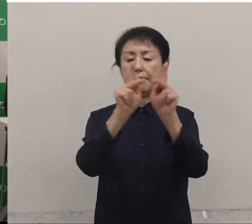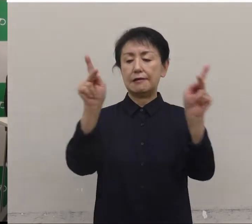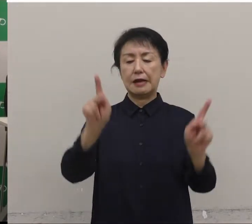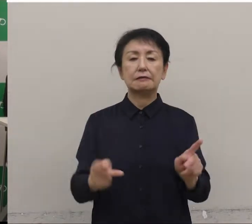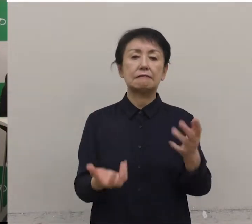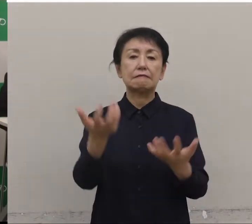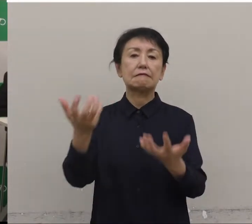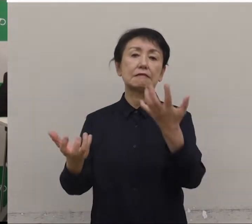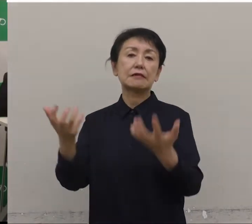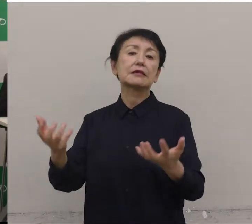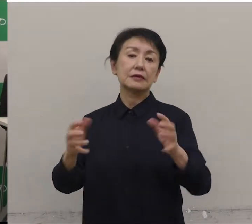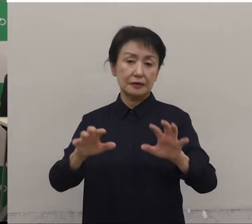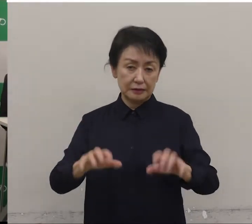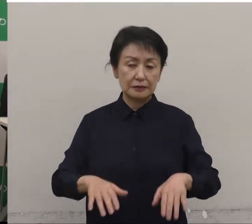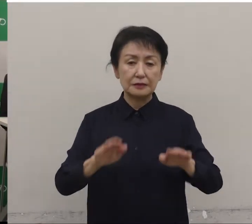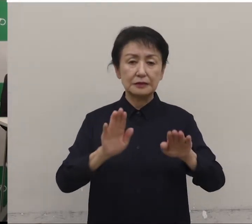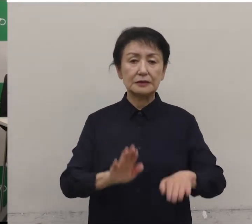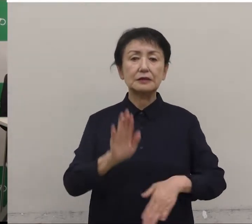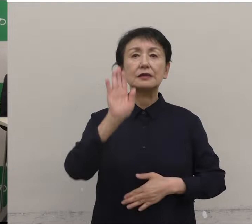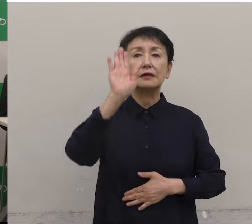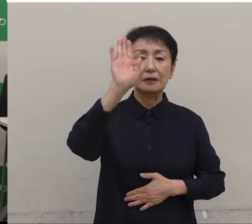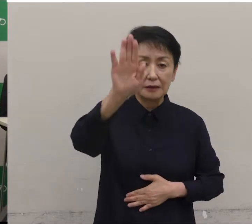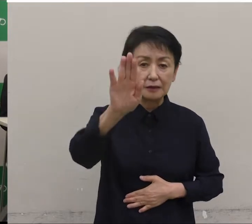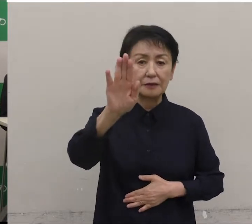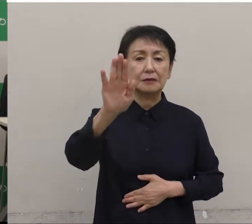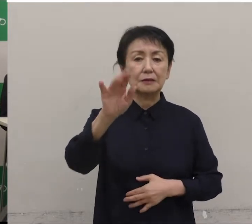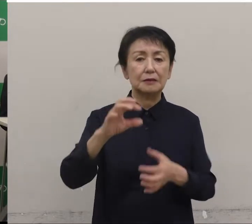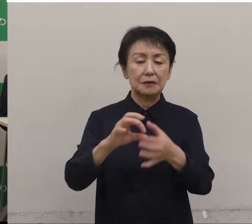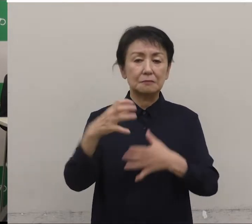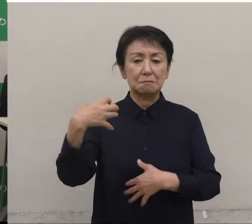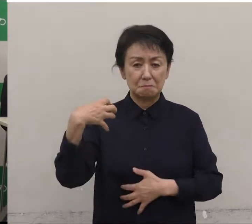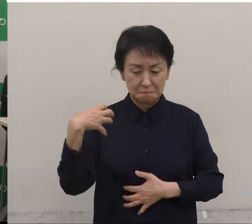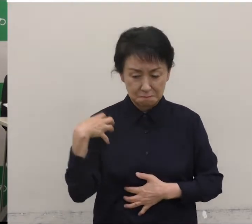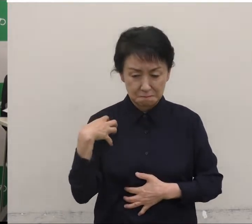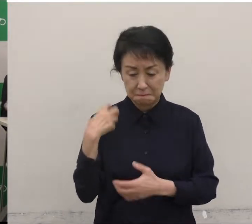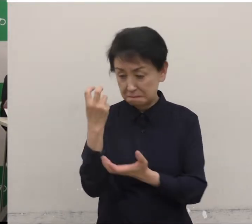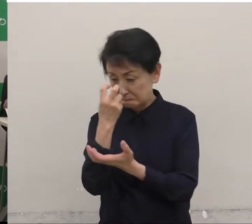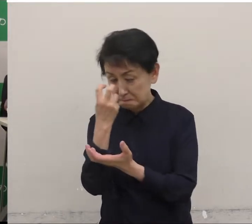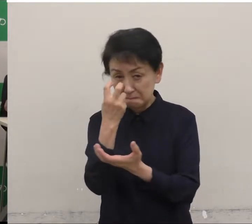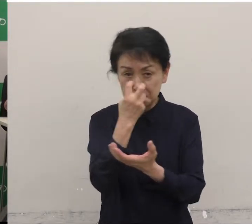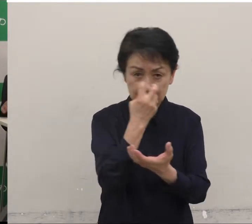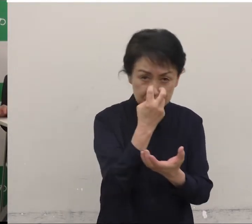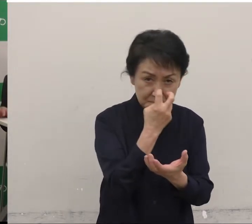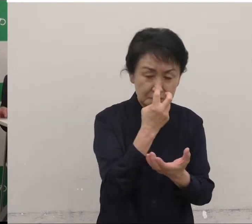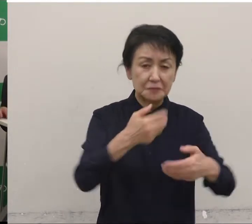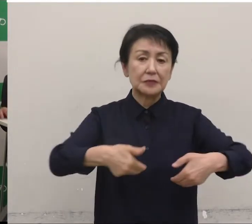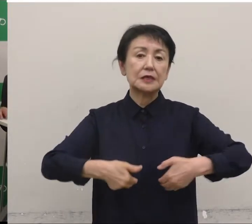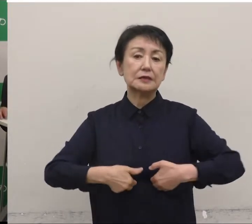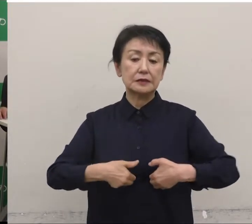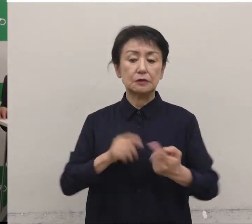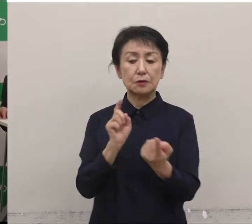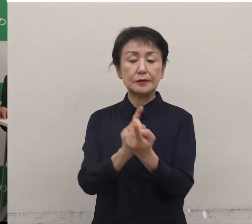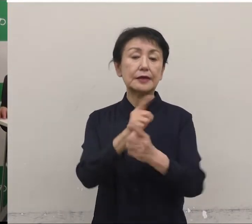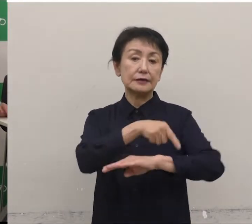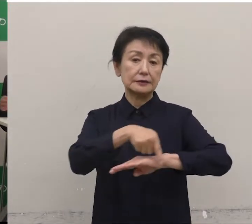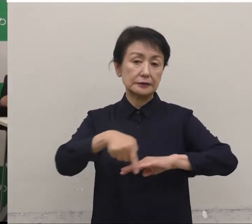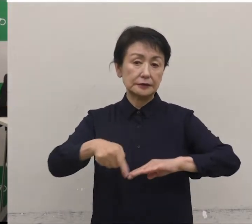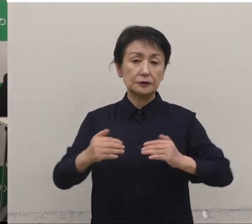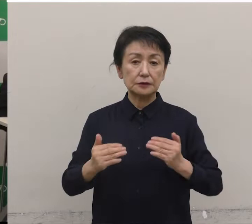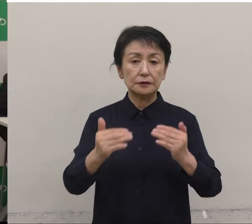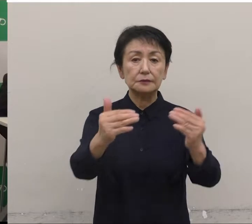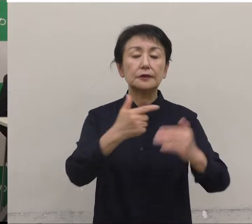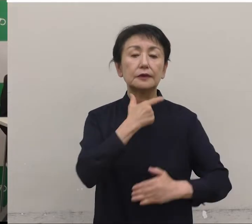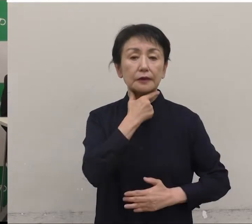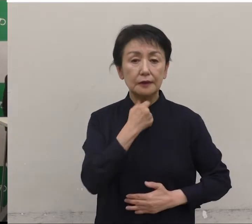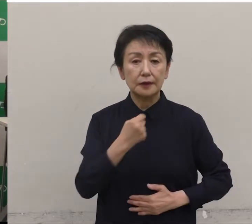ました。今後関係部署において事態の検証を行いまして、必要な対策を進めてまいりたいというふうに